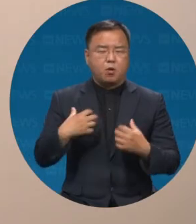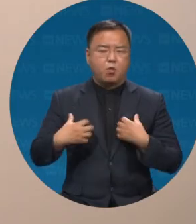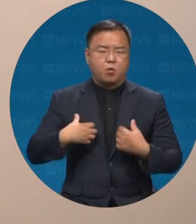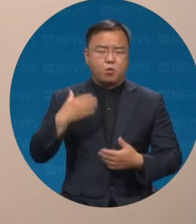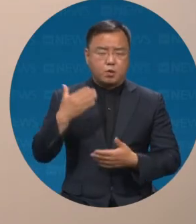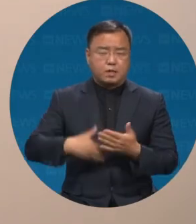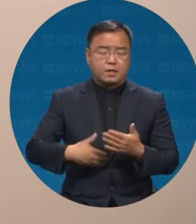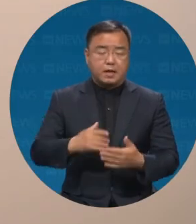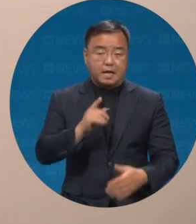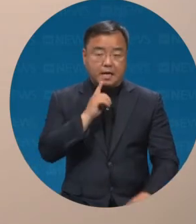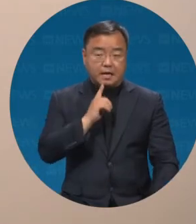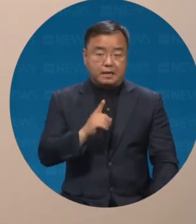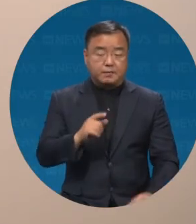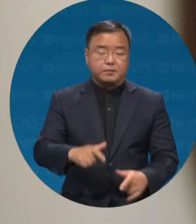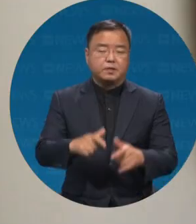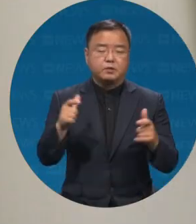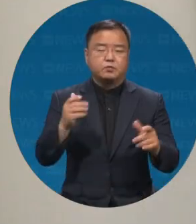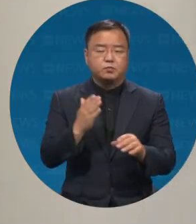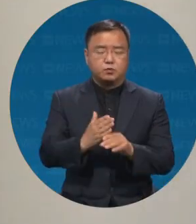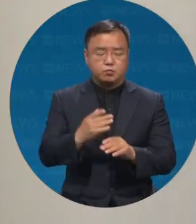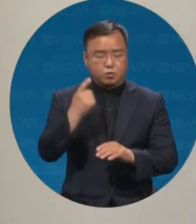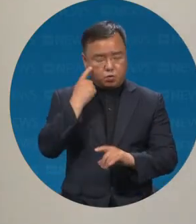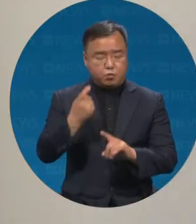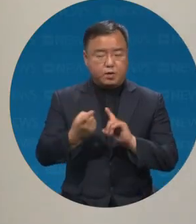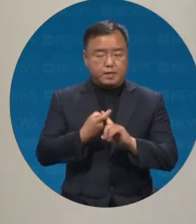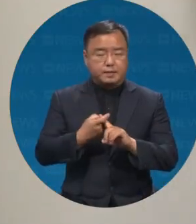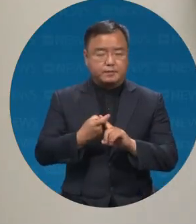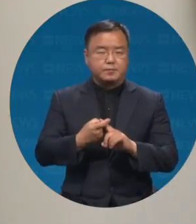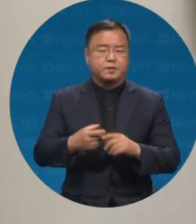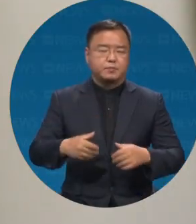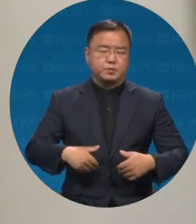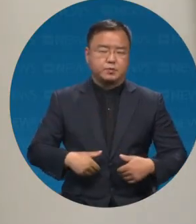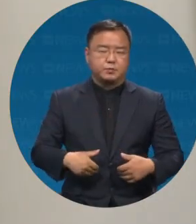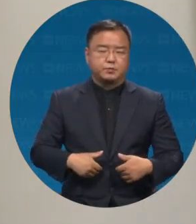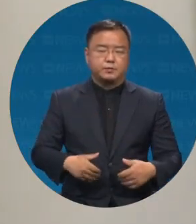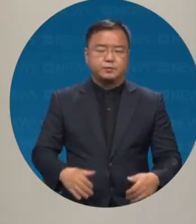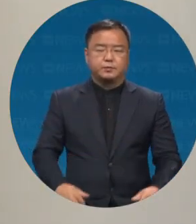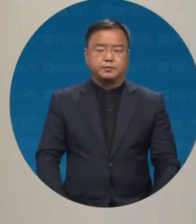늘고 있어 지속적인 관심이 필요해 보입니다 ebs 뉴스 틴트 입니다